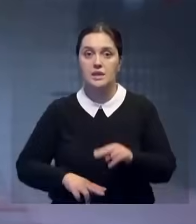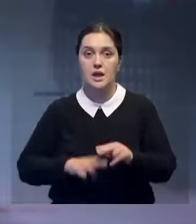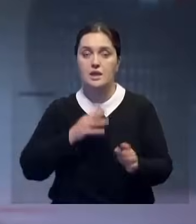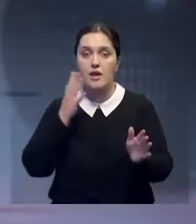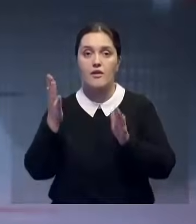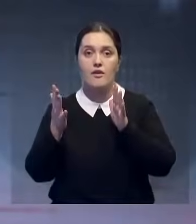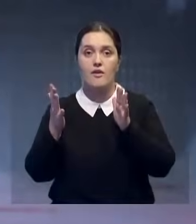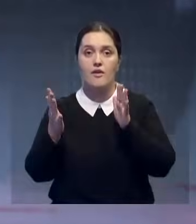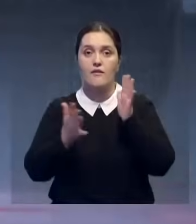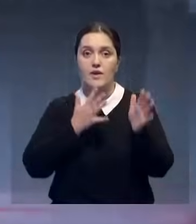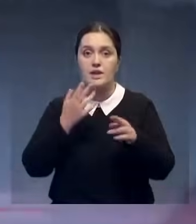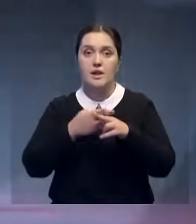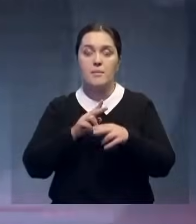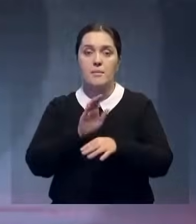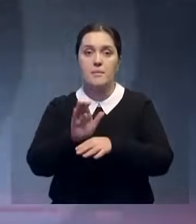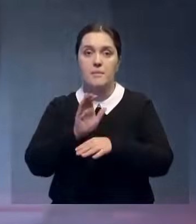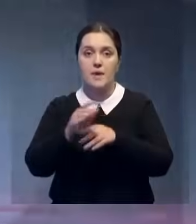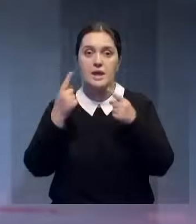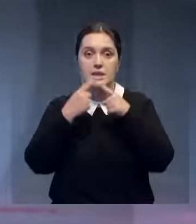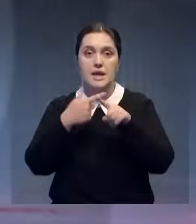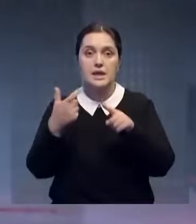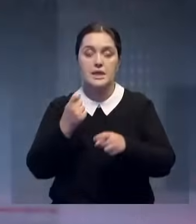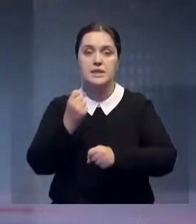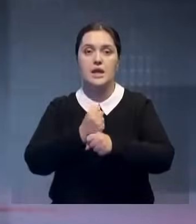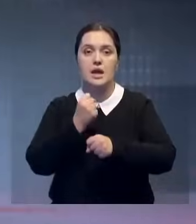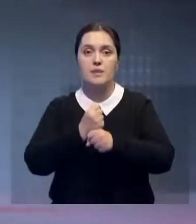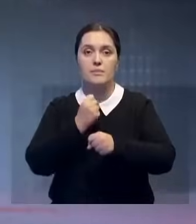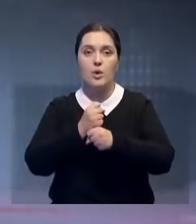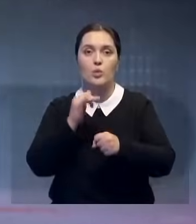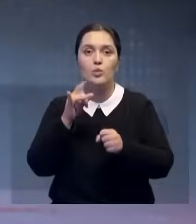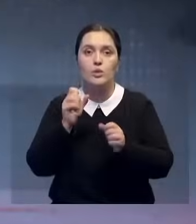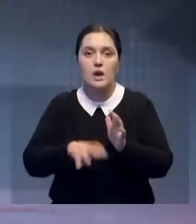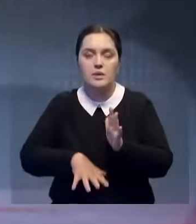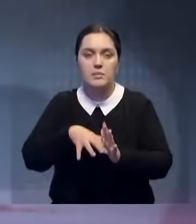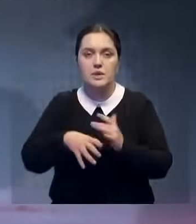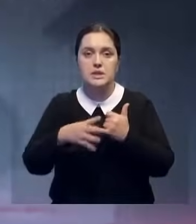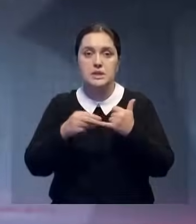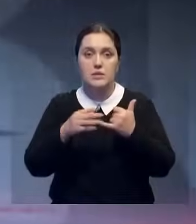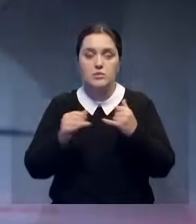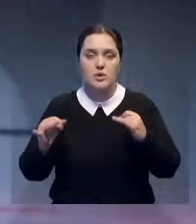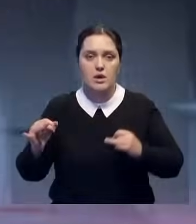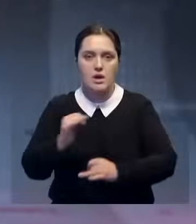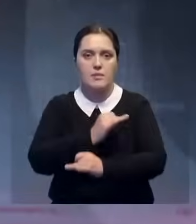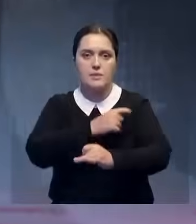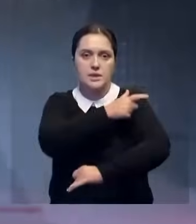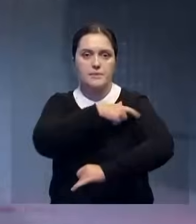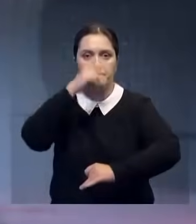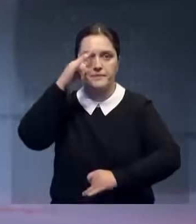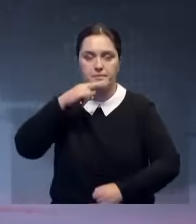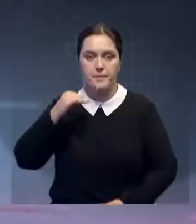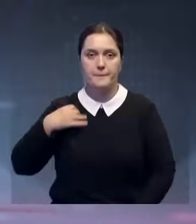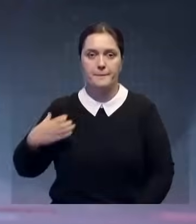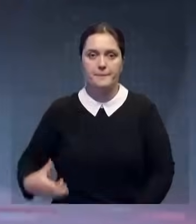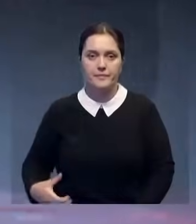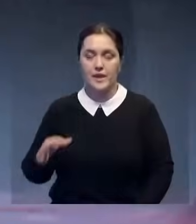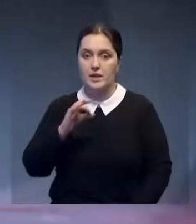Строительство автопарка, производство технических газов и разработка установок месторождений. Эти вопросы обсуждают делегации Казахстана и Франции